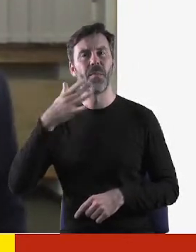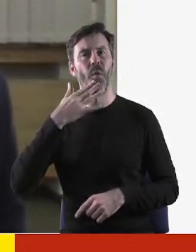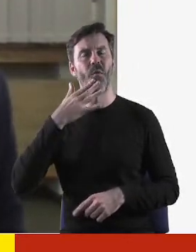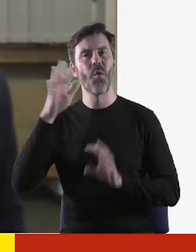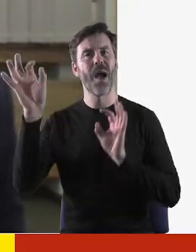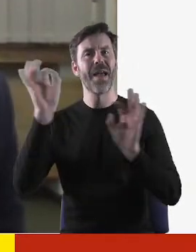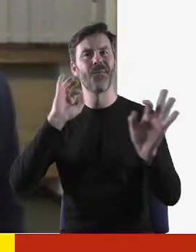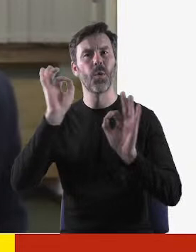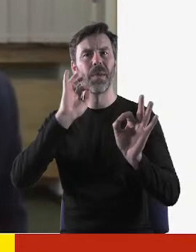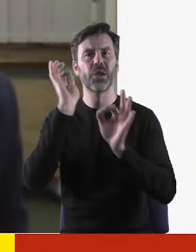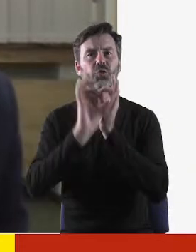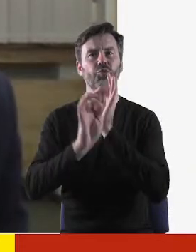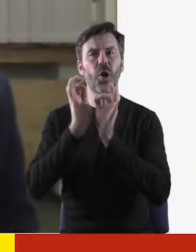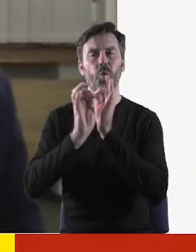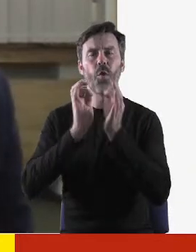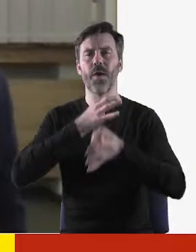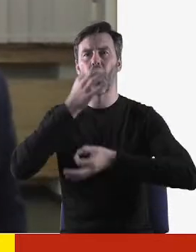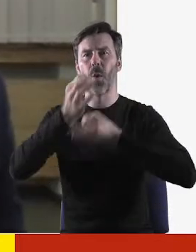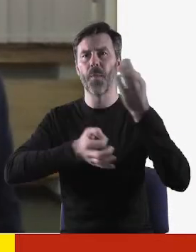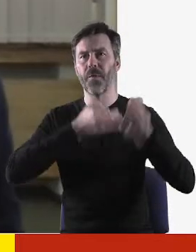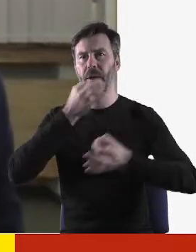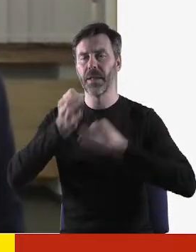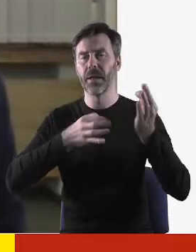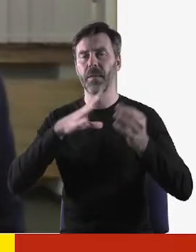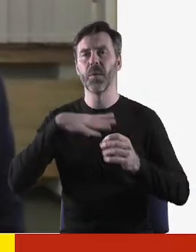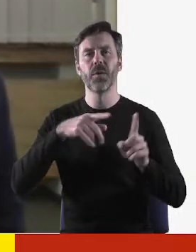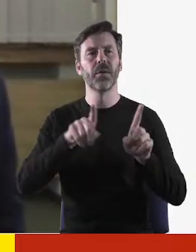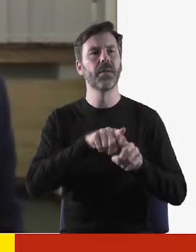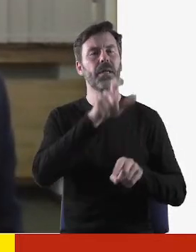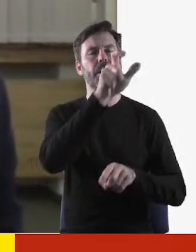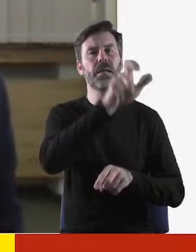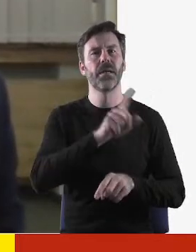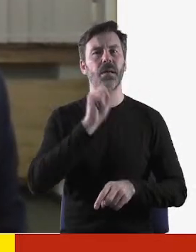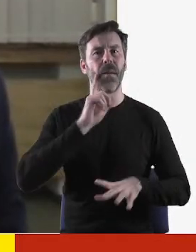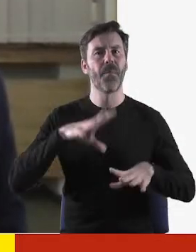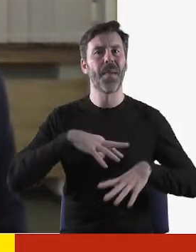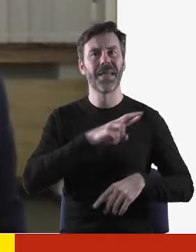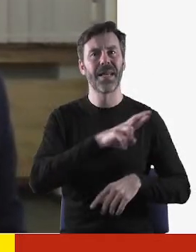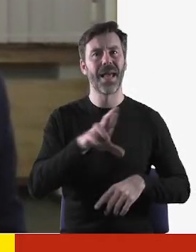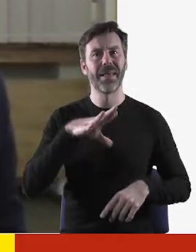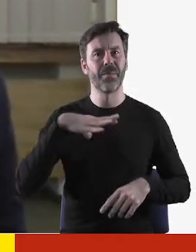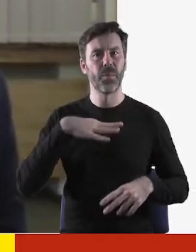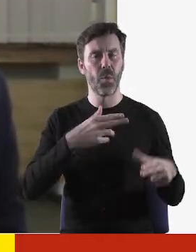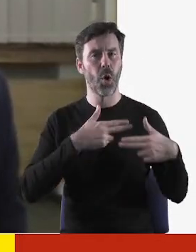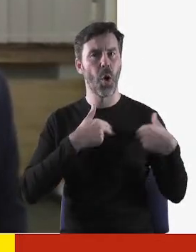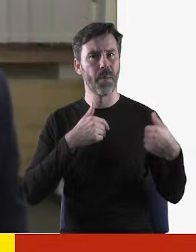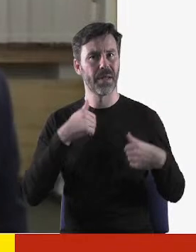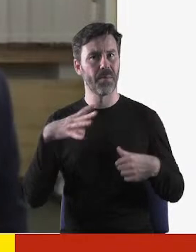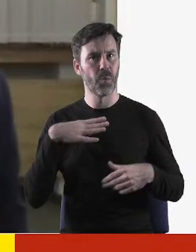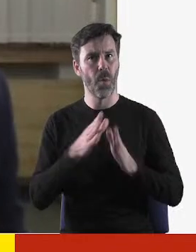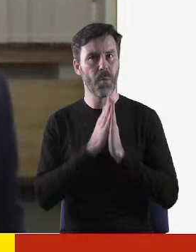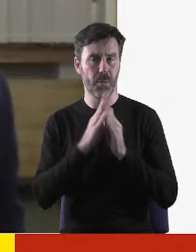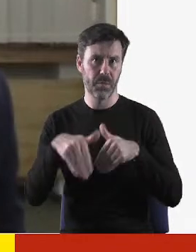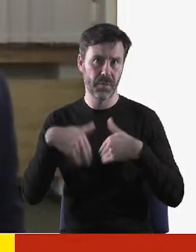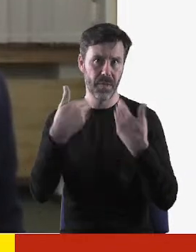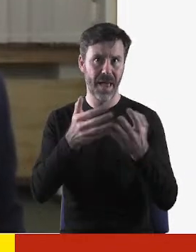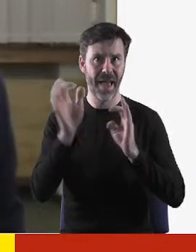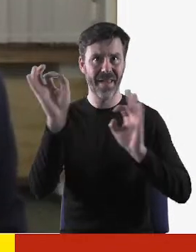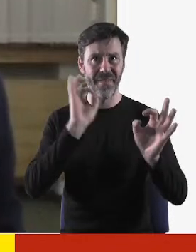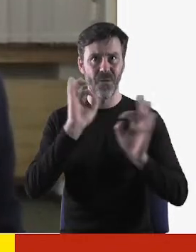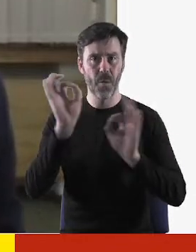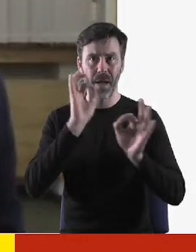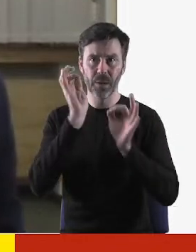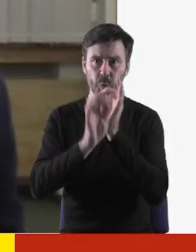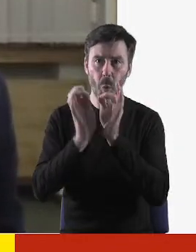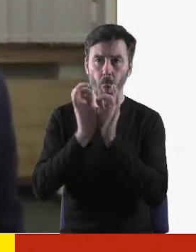informację szczegółową, o którą prosił również pan radny w czasie komisji. Padły tutaj stwierdzenia